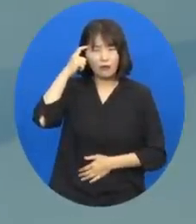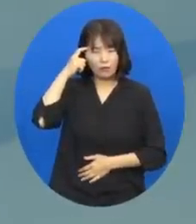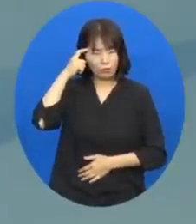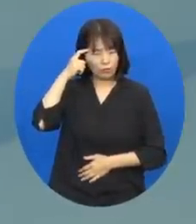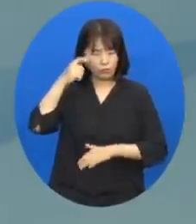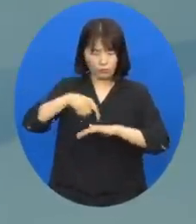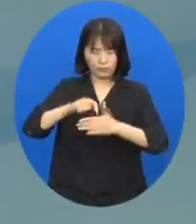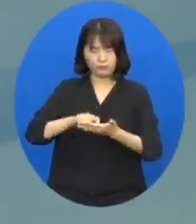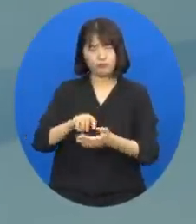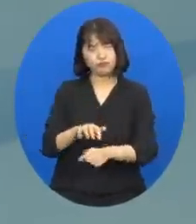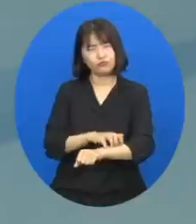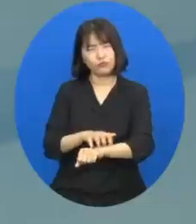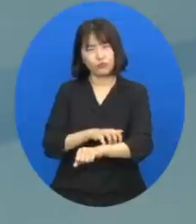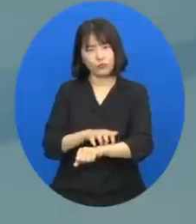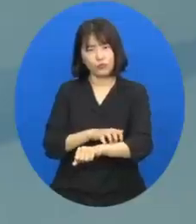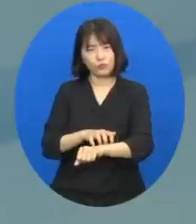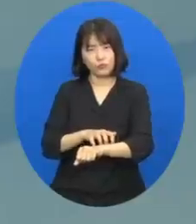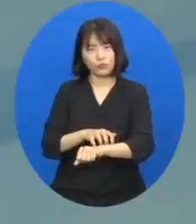것입니다